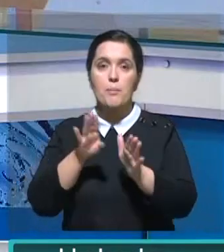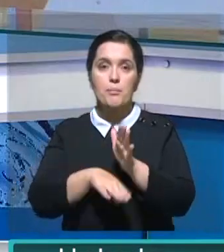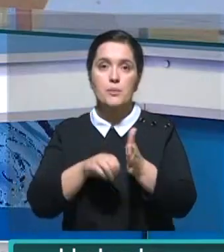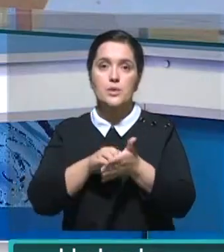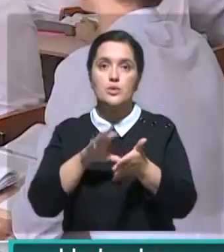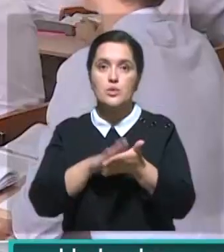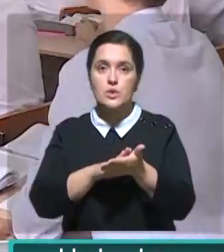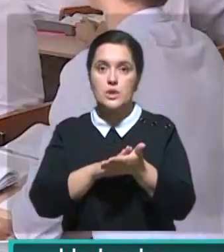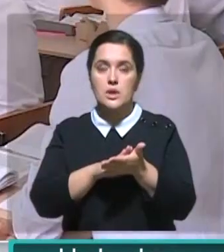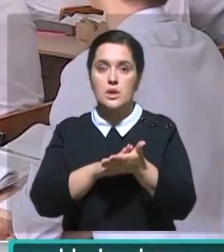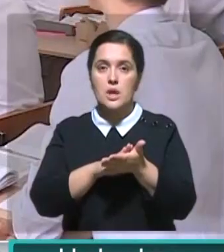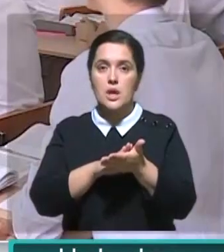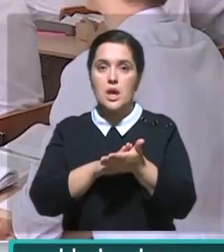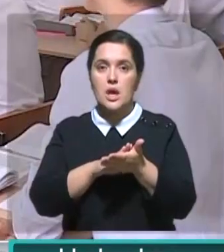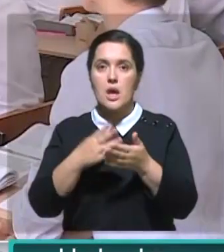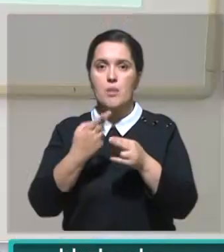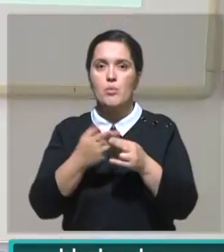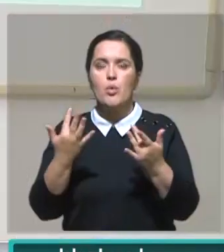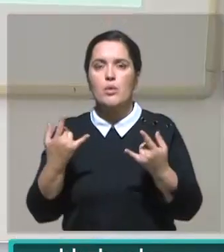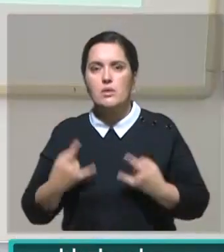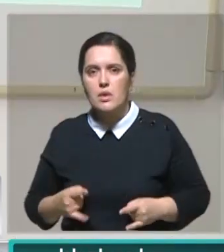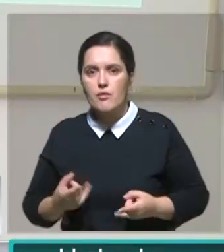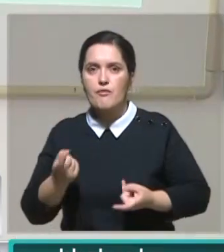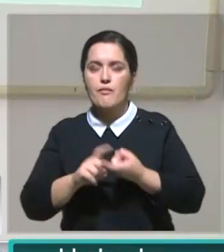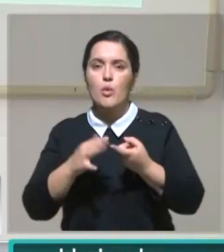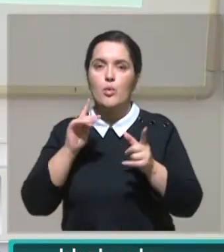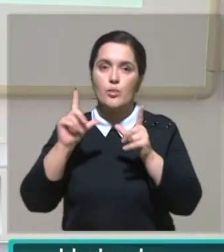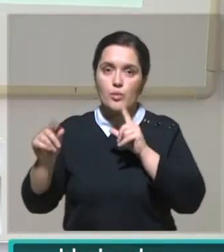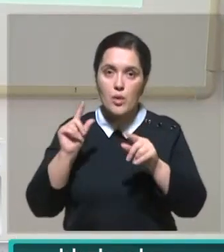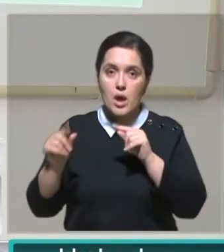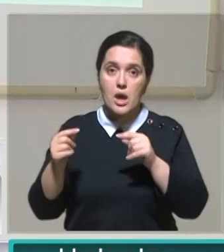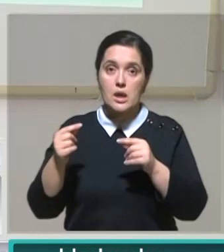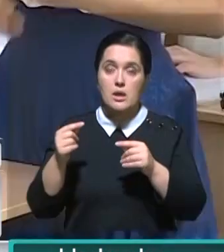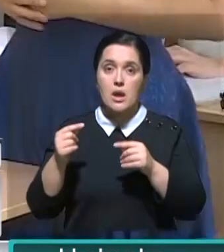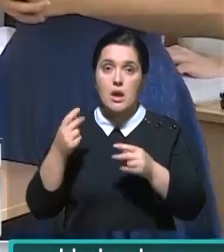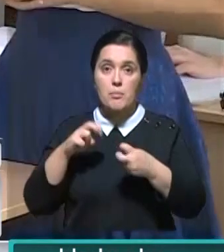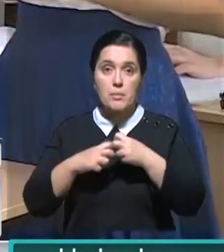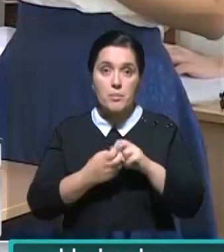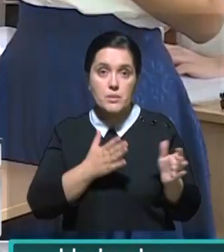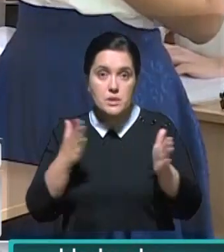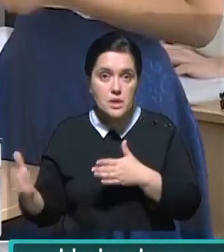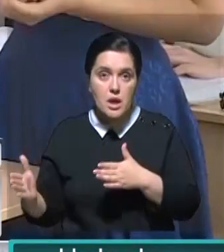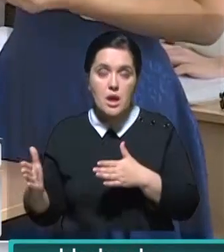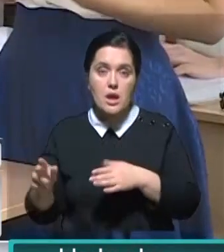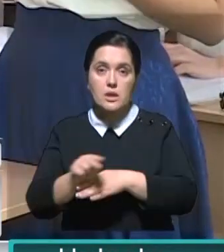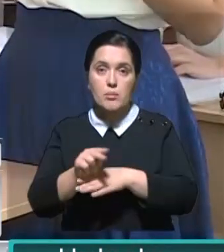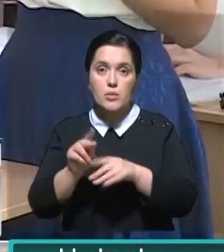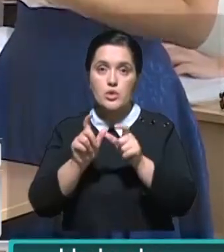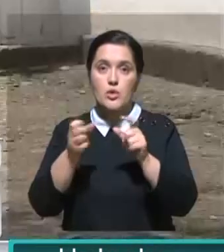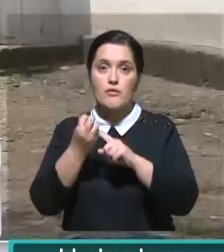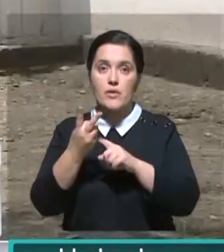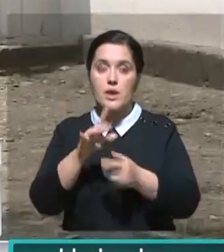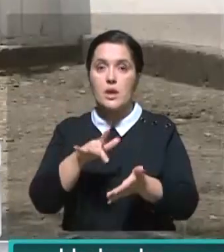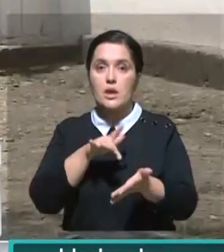строительство без учета миграционных и демографических процессов. Вместе с тем есть и проблема срыва сроков капитального ремонта школ в